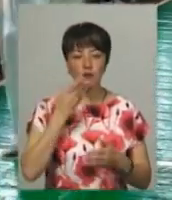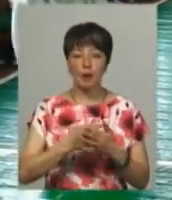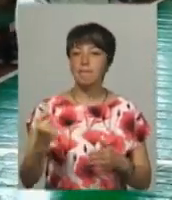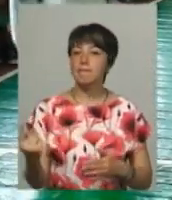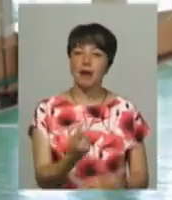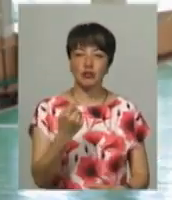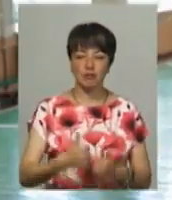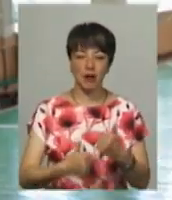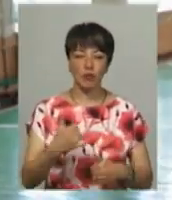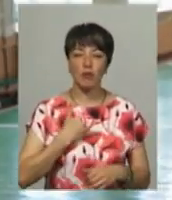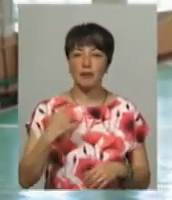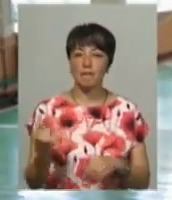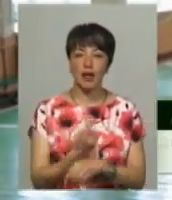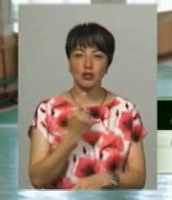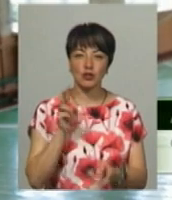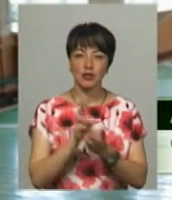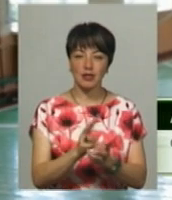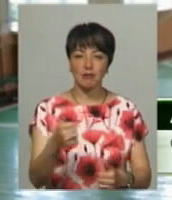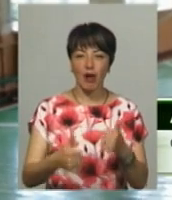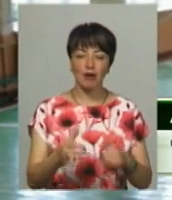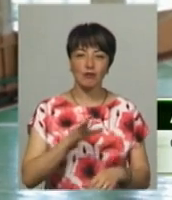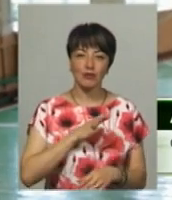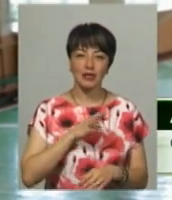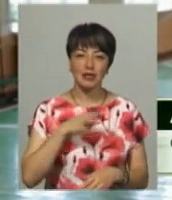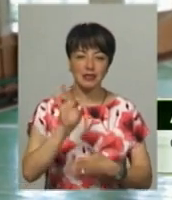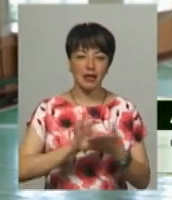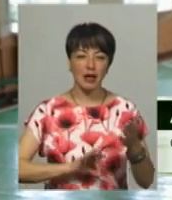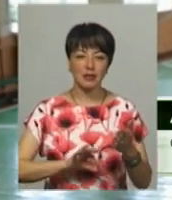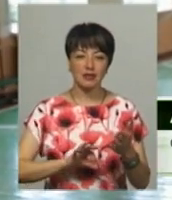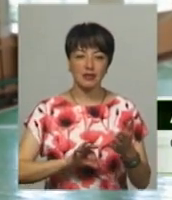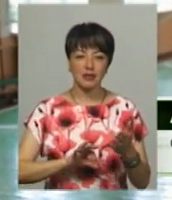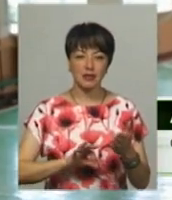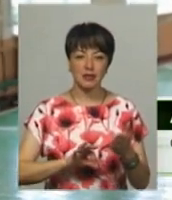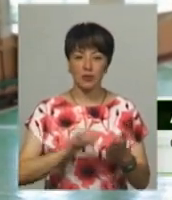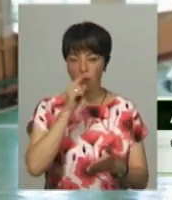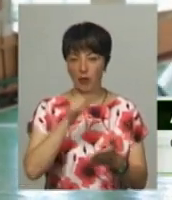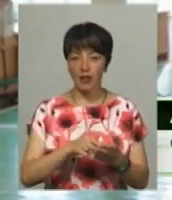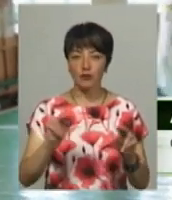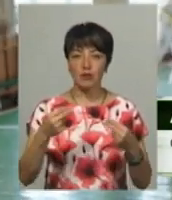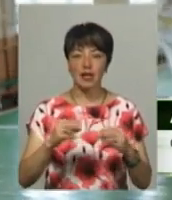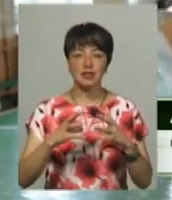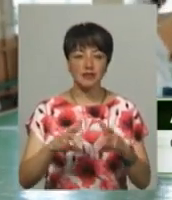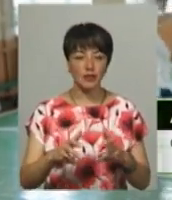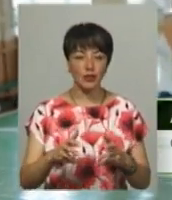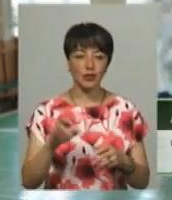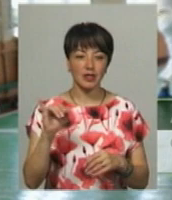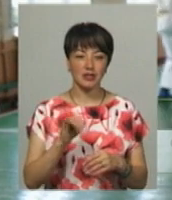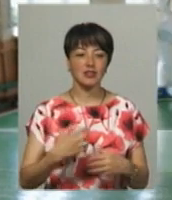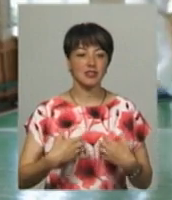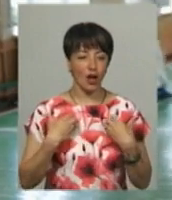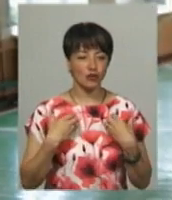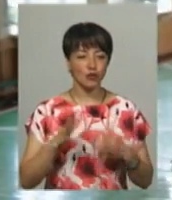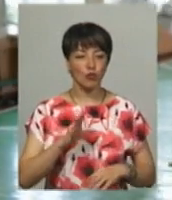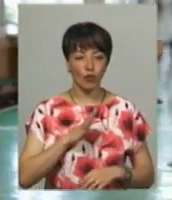перше змагання. У мене перший поєдинок якось так, я зразу вийшла на призерку чемпіонату світу. Страшно